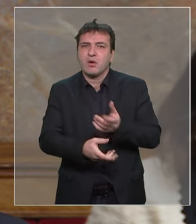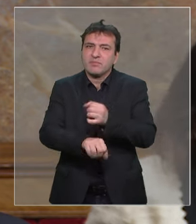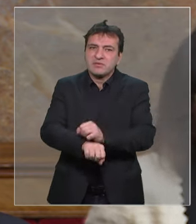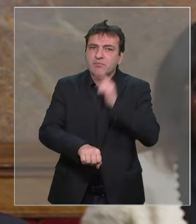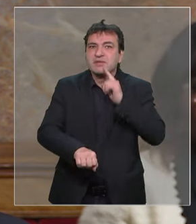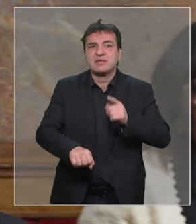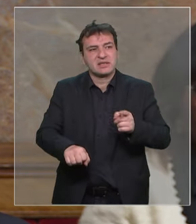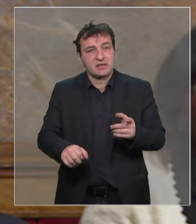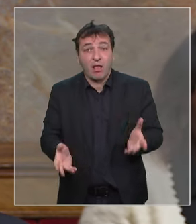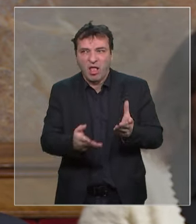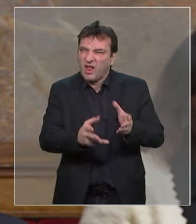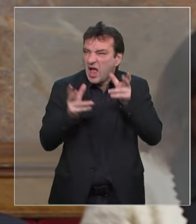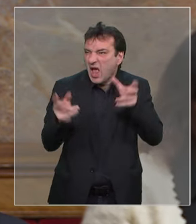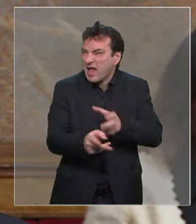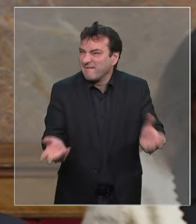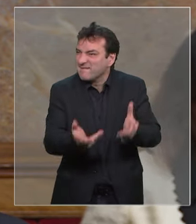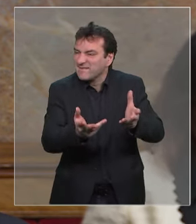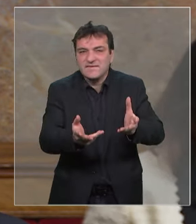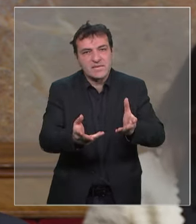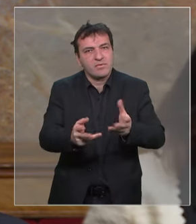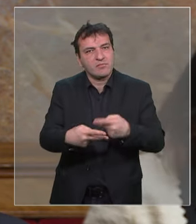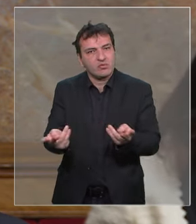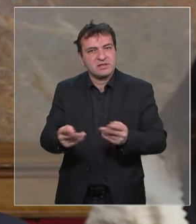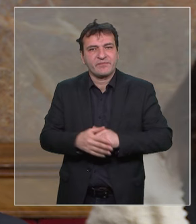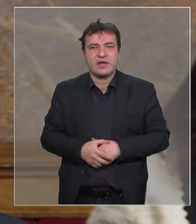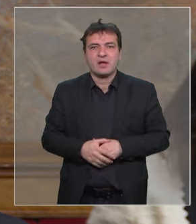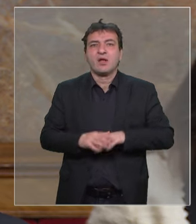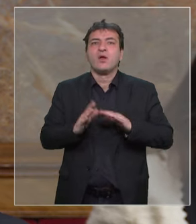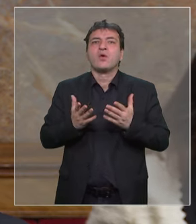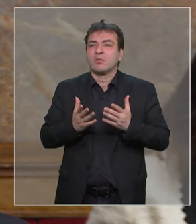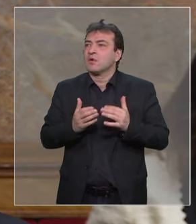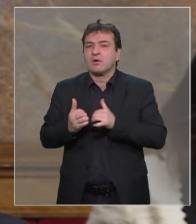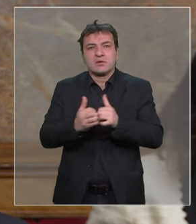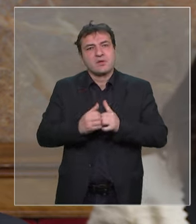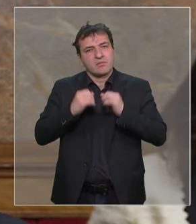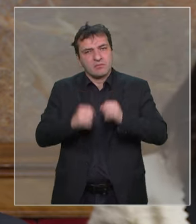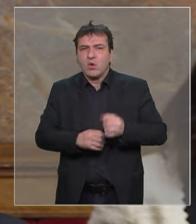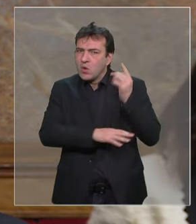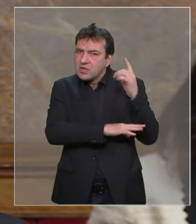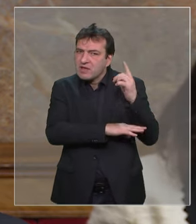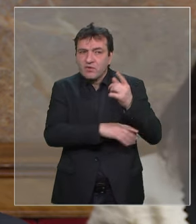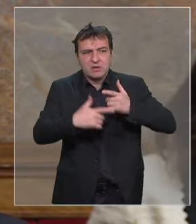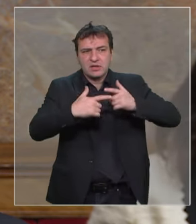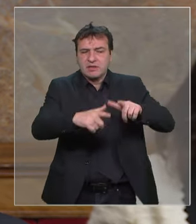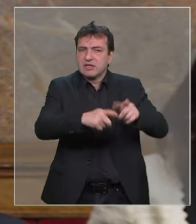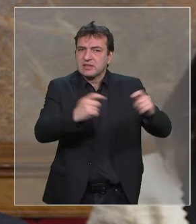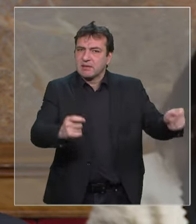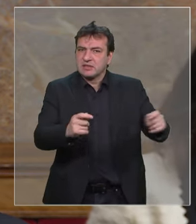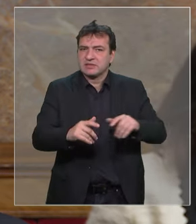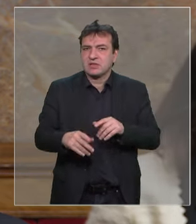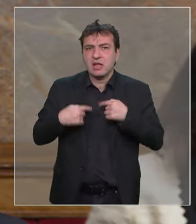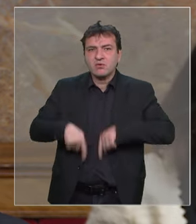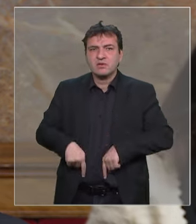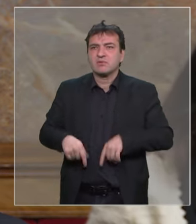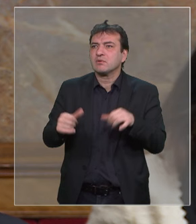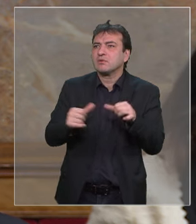Alors, monsieur le ministre, ma question est la suivante. Comment pouvons-nous collectivement défendre la liberté de la presse? Et que peut faire le gouvernement pour protéger